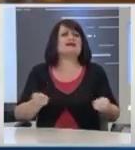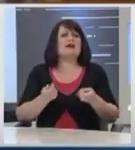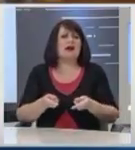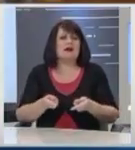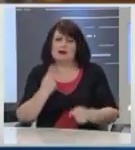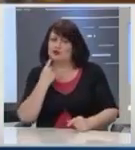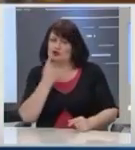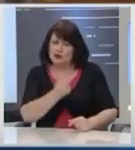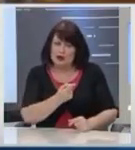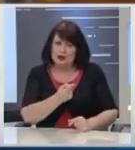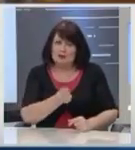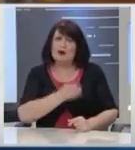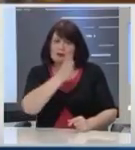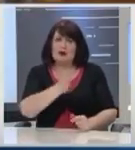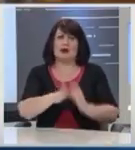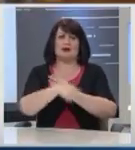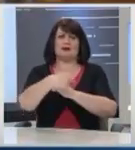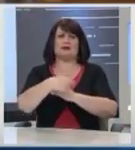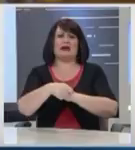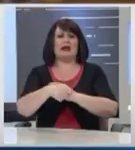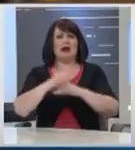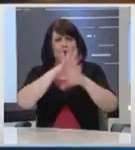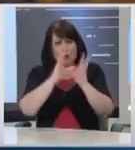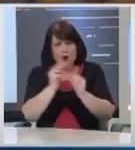Του είπε να πάει στη δικαιοσύνη και να πει ότι γνωρίζει.